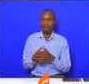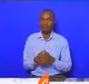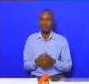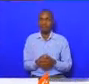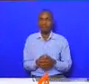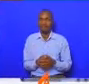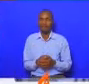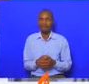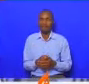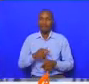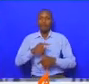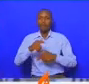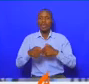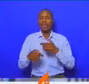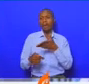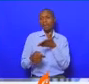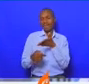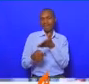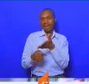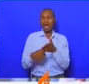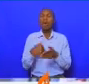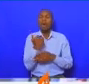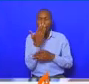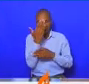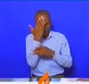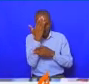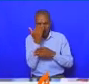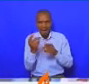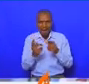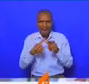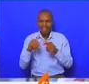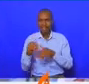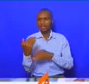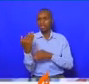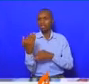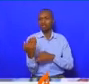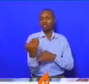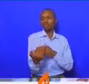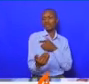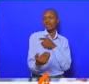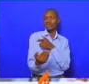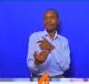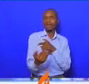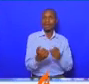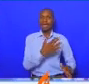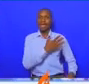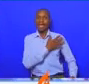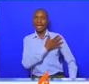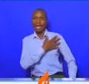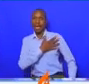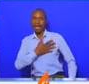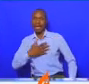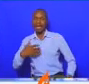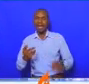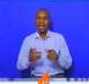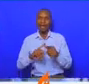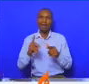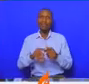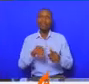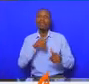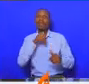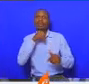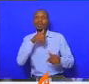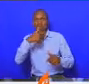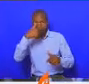Tumekuja hapa kwa sababu ya awa watoto, and sio sababu ya